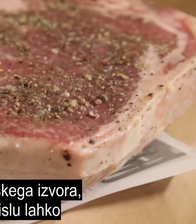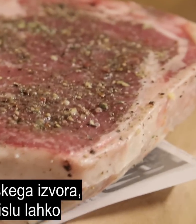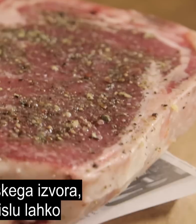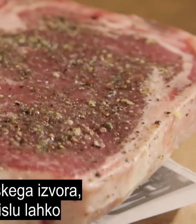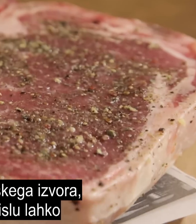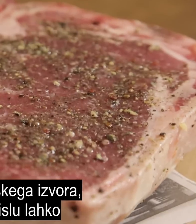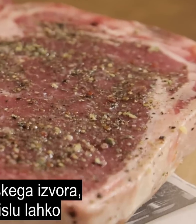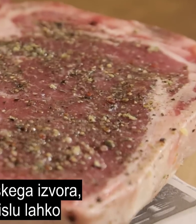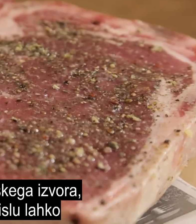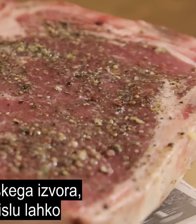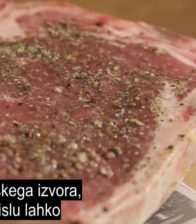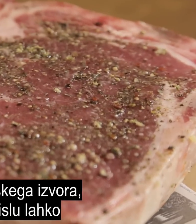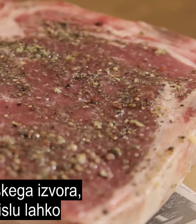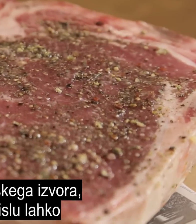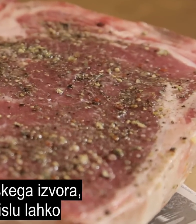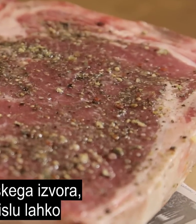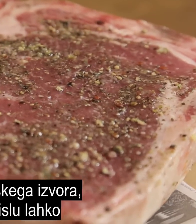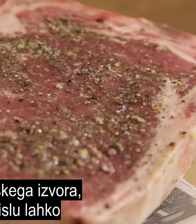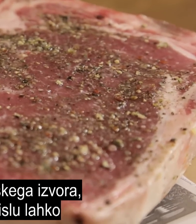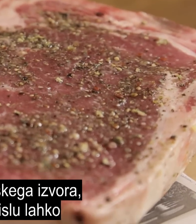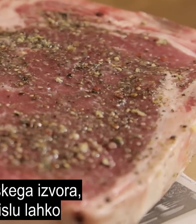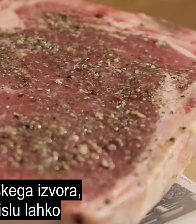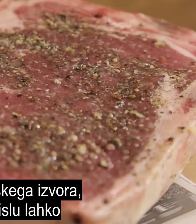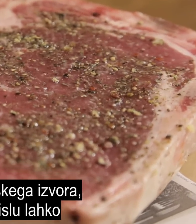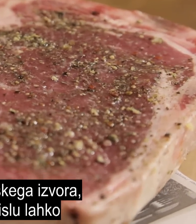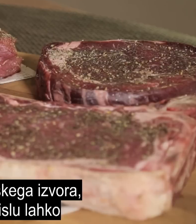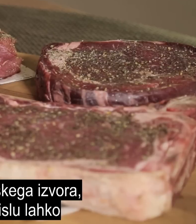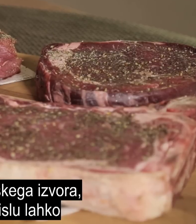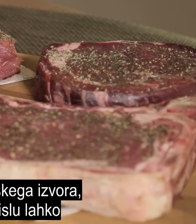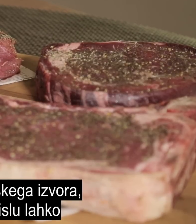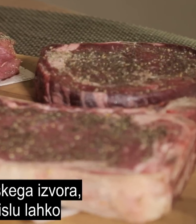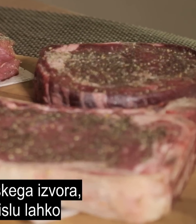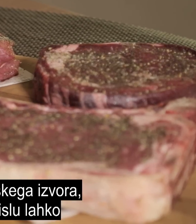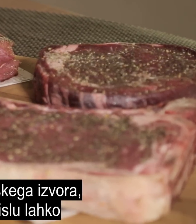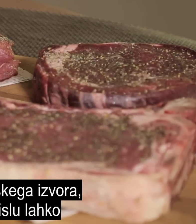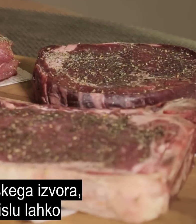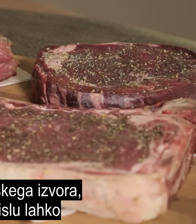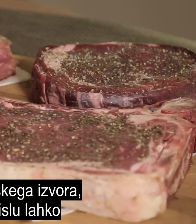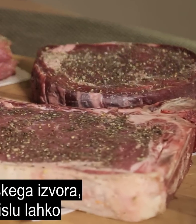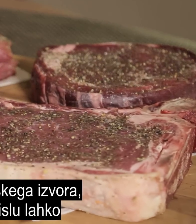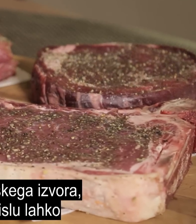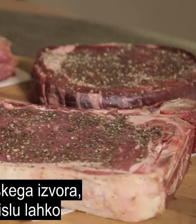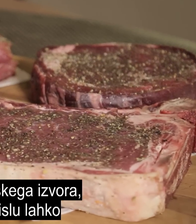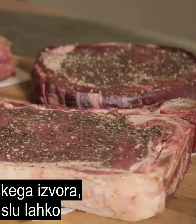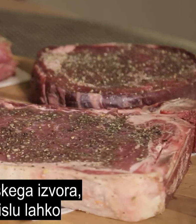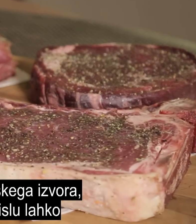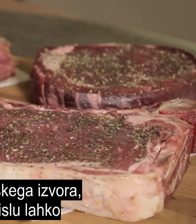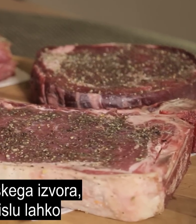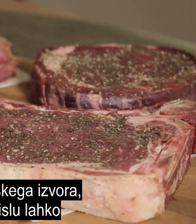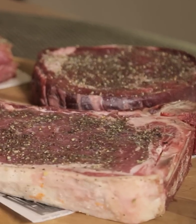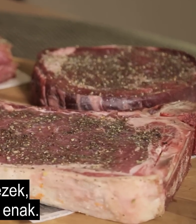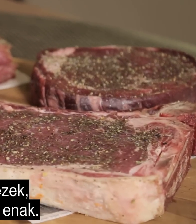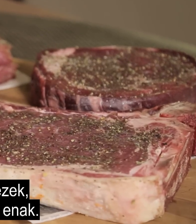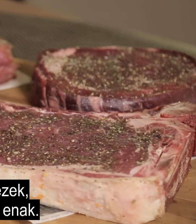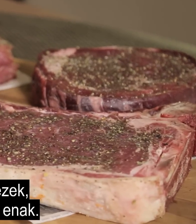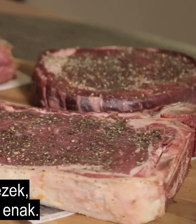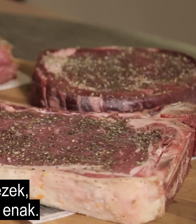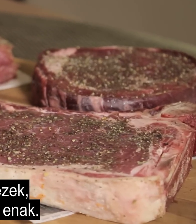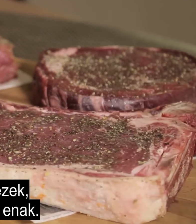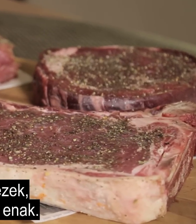Steak, to je beseda angleškega izvora. To se po naše lahko prevede na nek način na